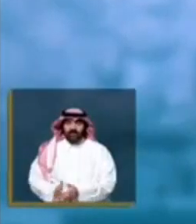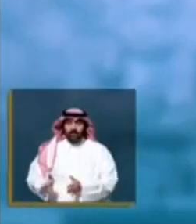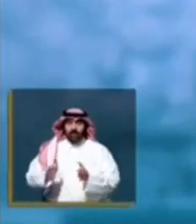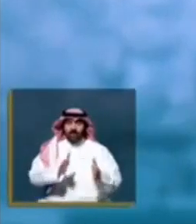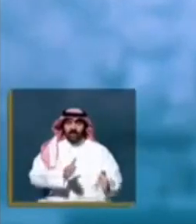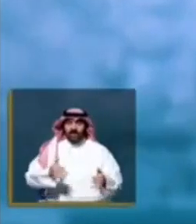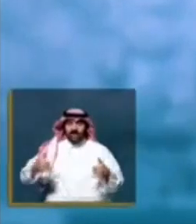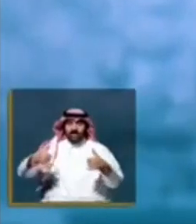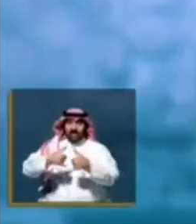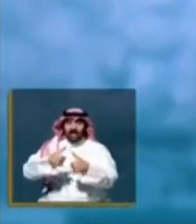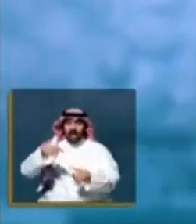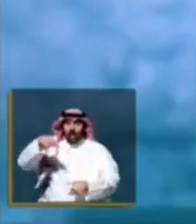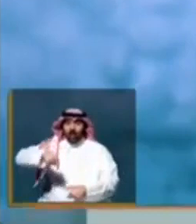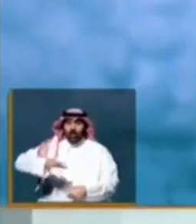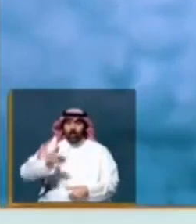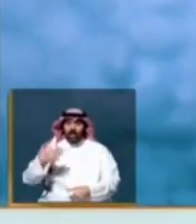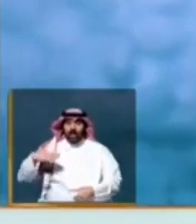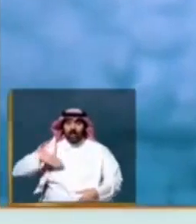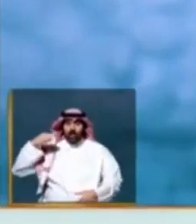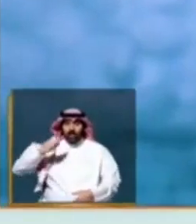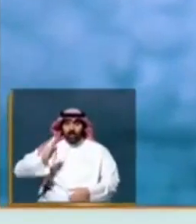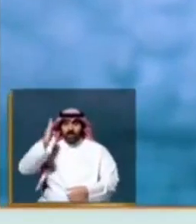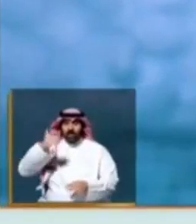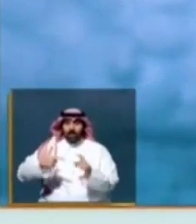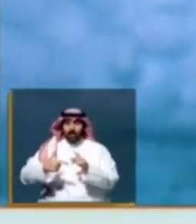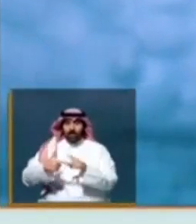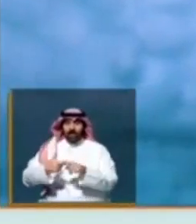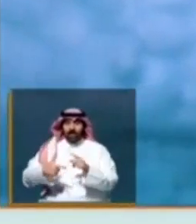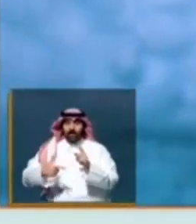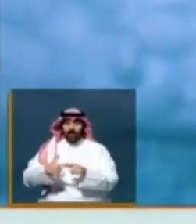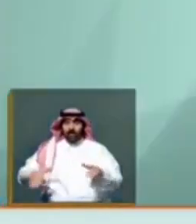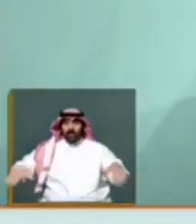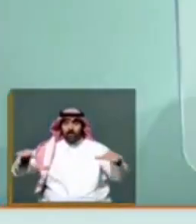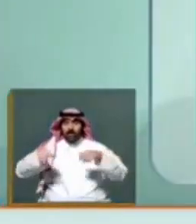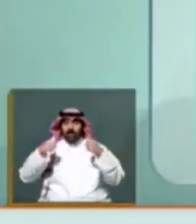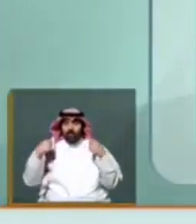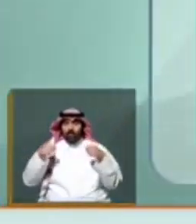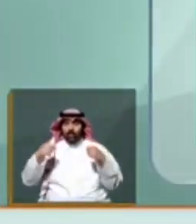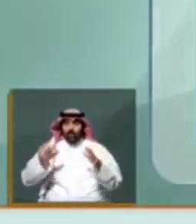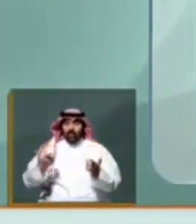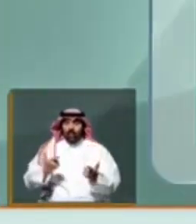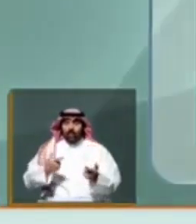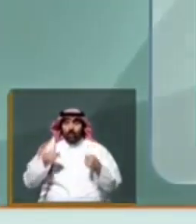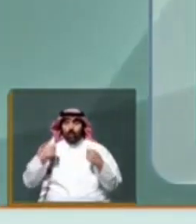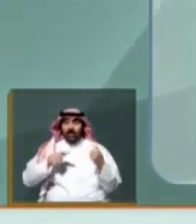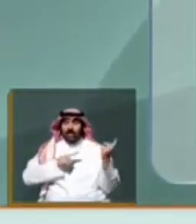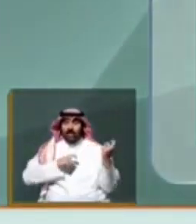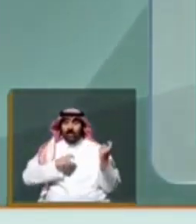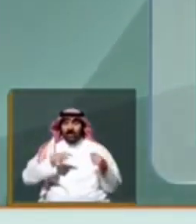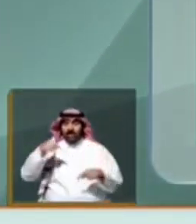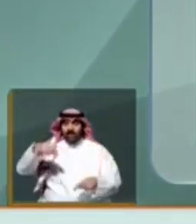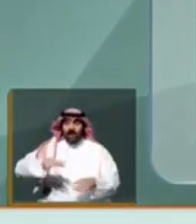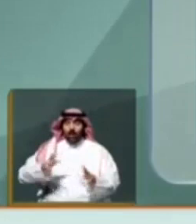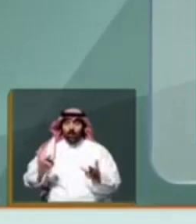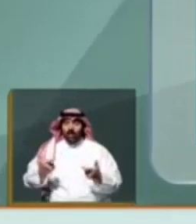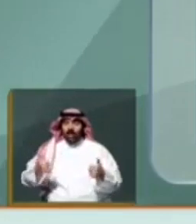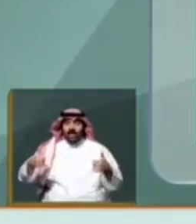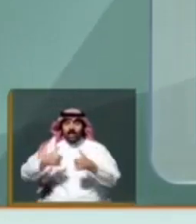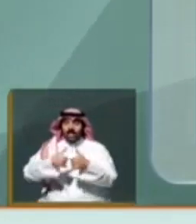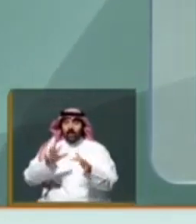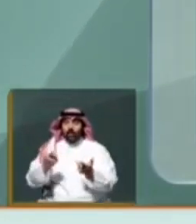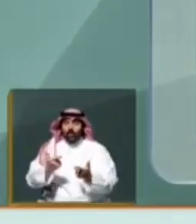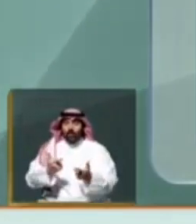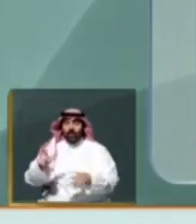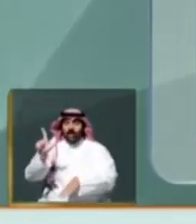جرى اتصال هاتفي بين صاحب السمو الملكي الأمير محمد بن سلمان بن عبد العزيز آل سعود ولي العهد نائب رئيس مجلس الوزراء وزير الدفاع